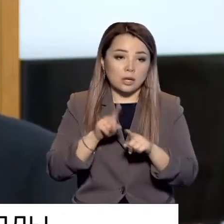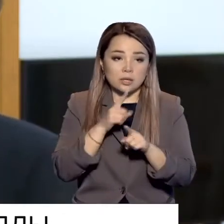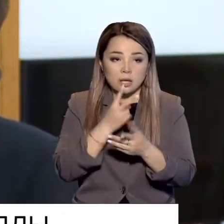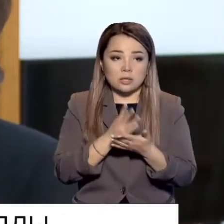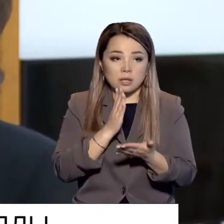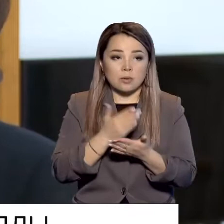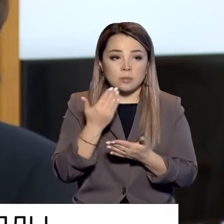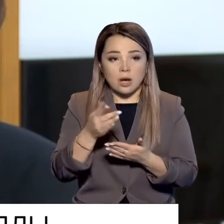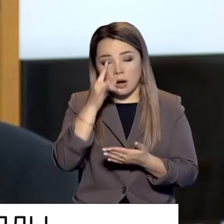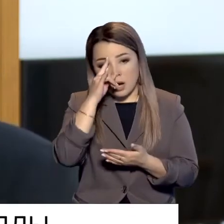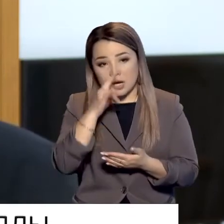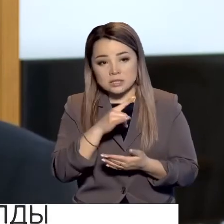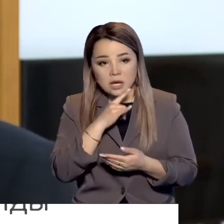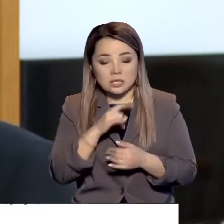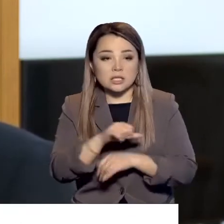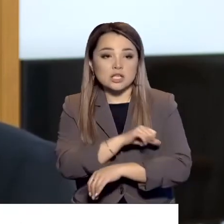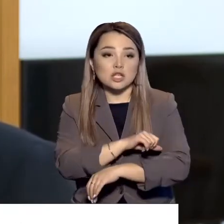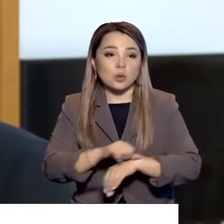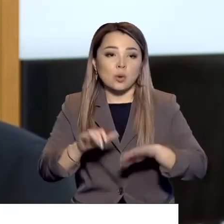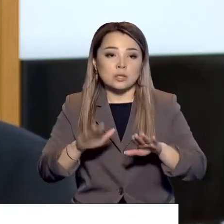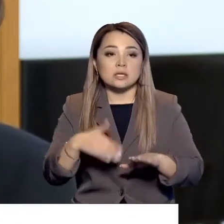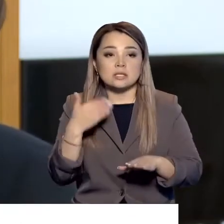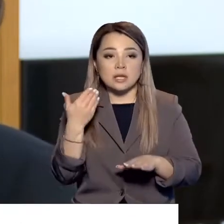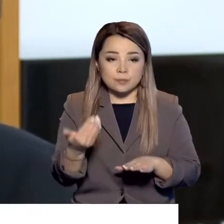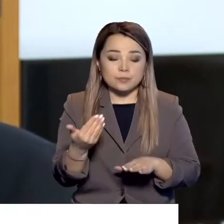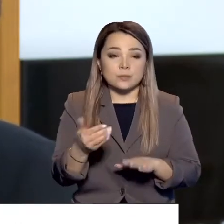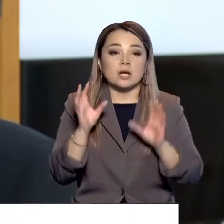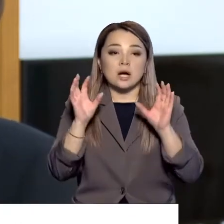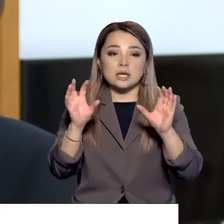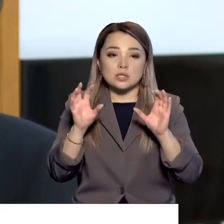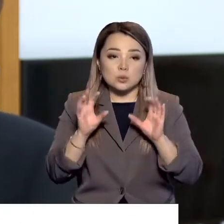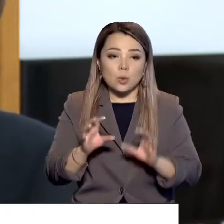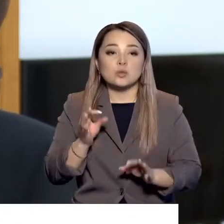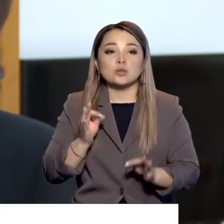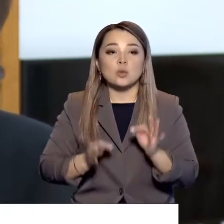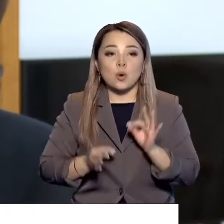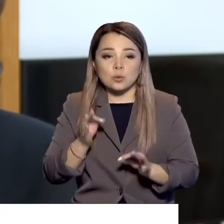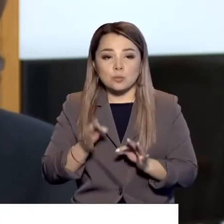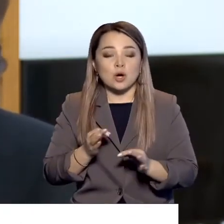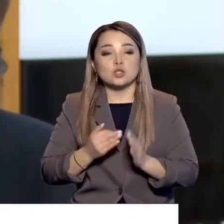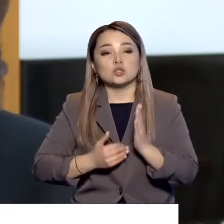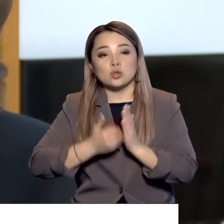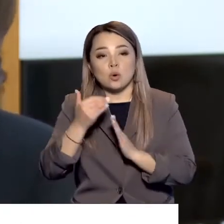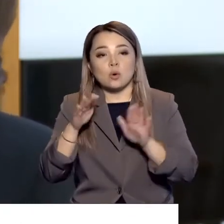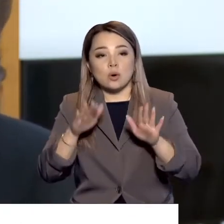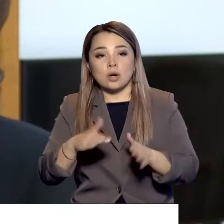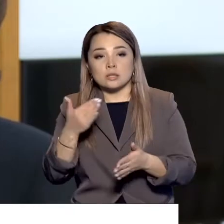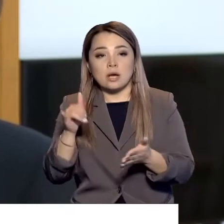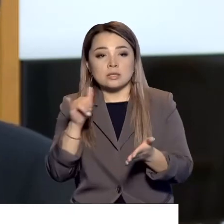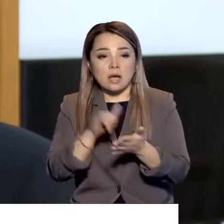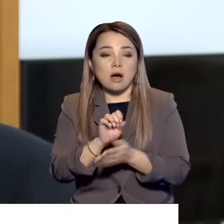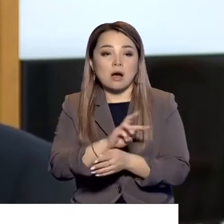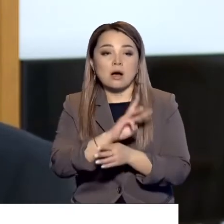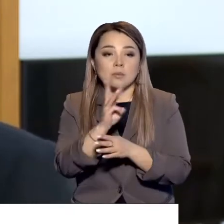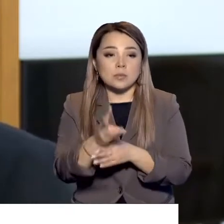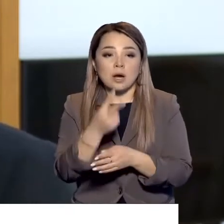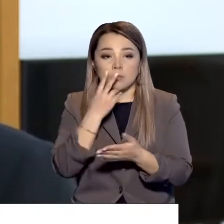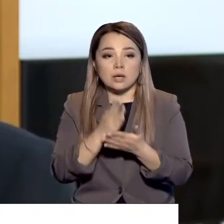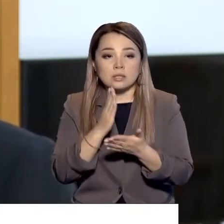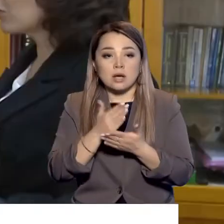tabıladı. Kazakstan teritoriyasında konstitusiyalık normanın joğarı turuun kamtamas